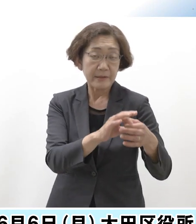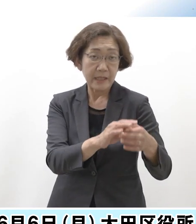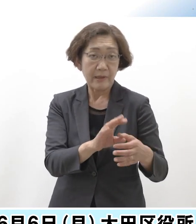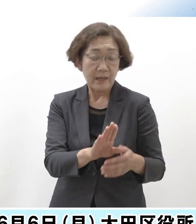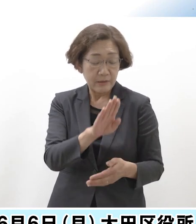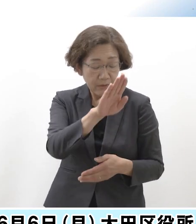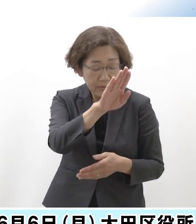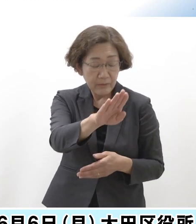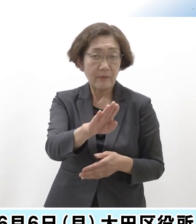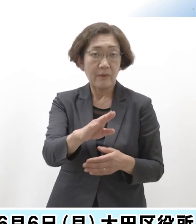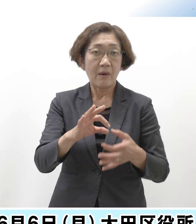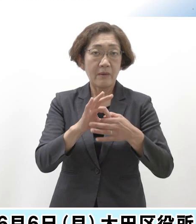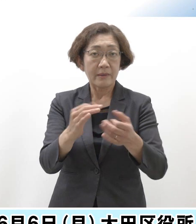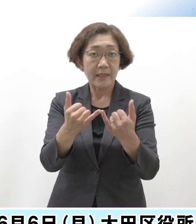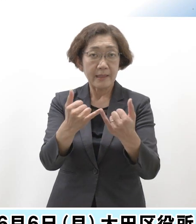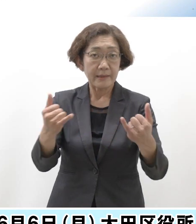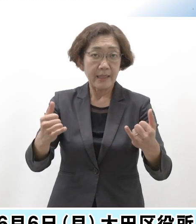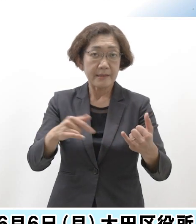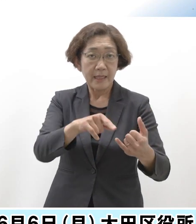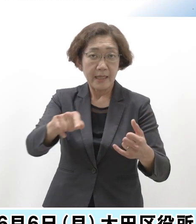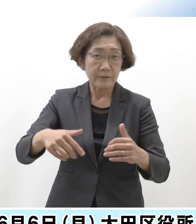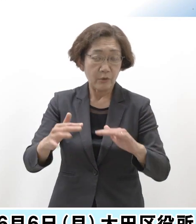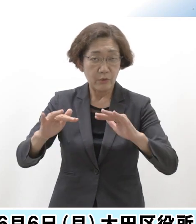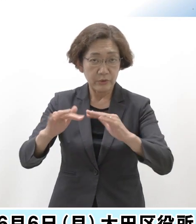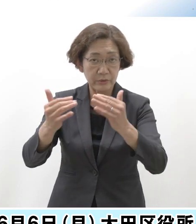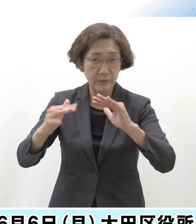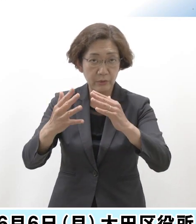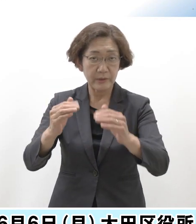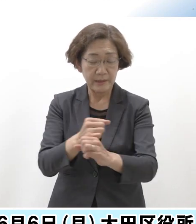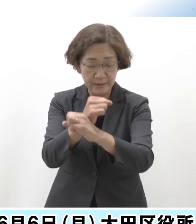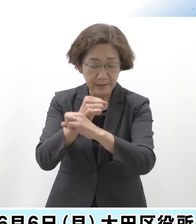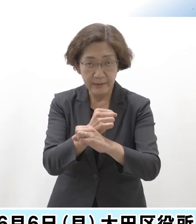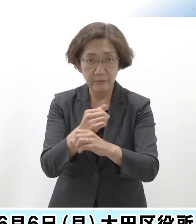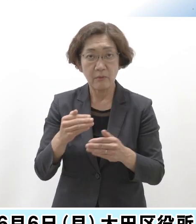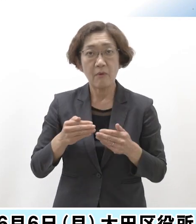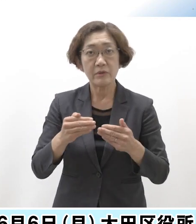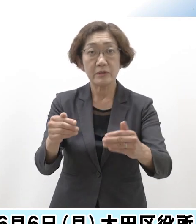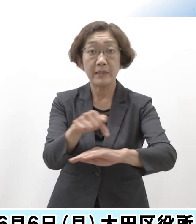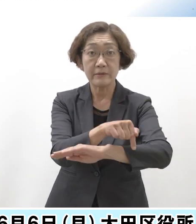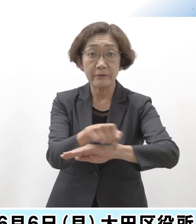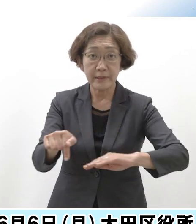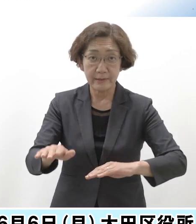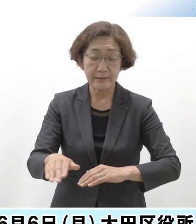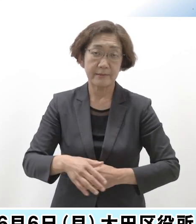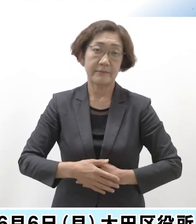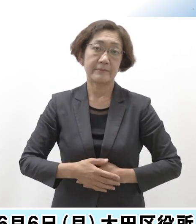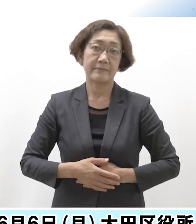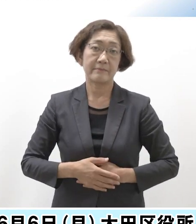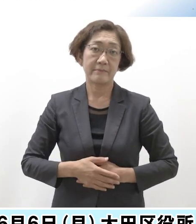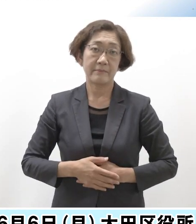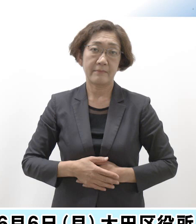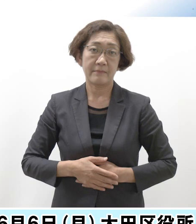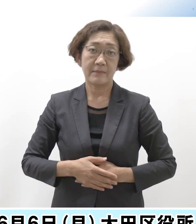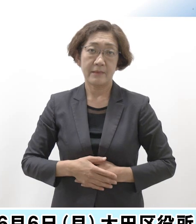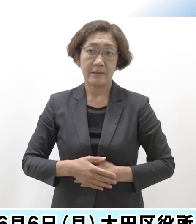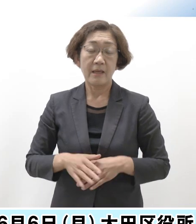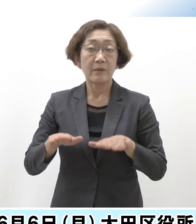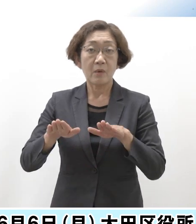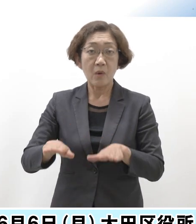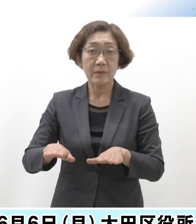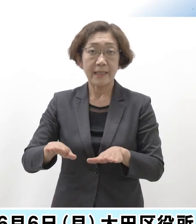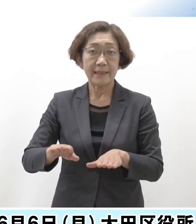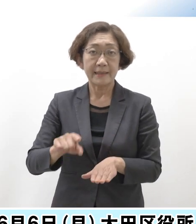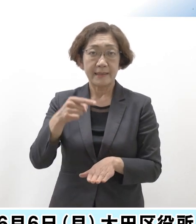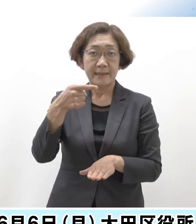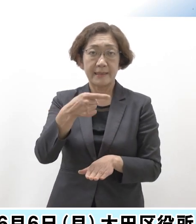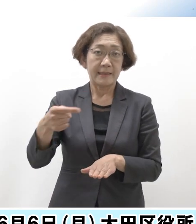係者で協議検討を進めてまいります。この度この1期整備について長